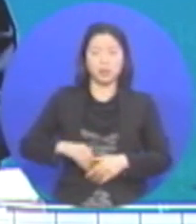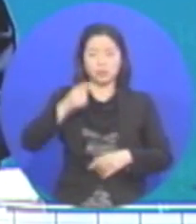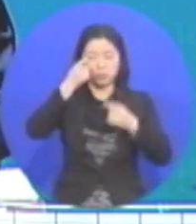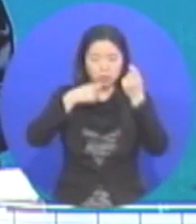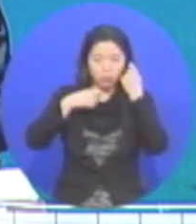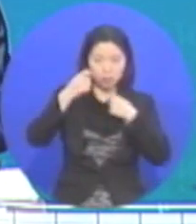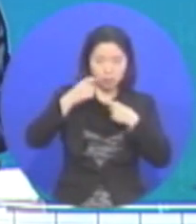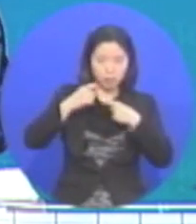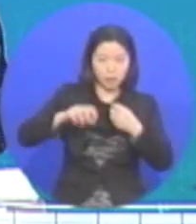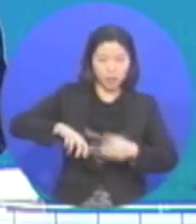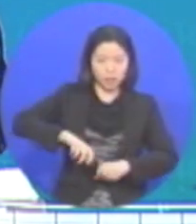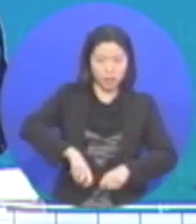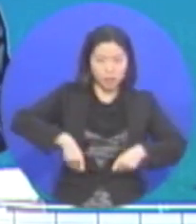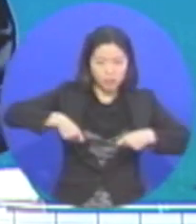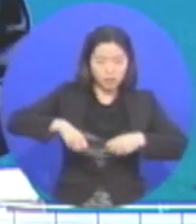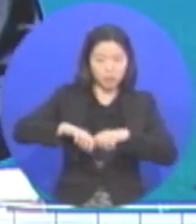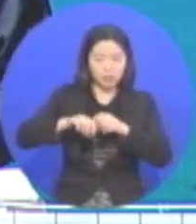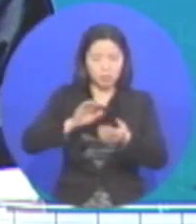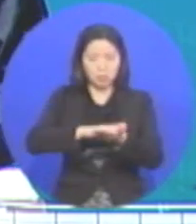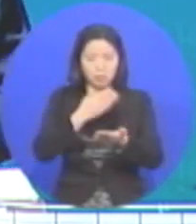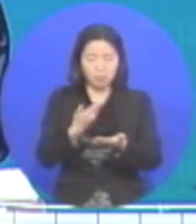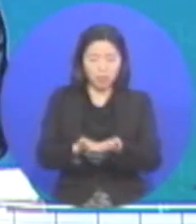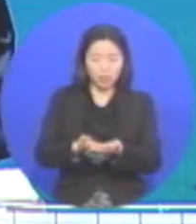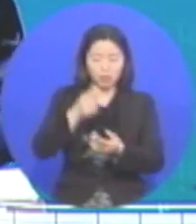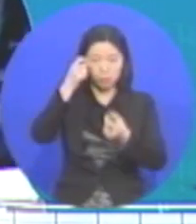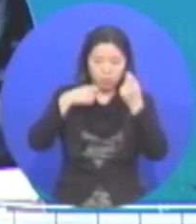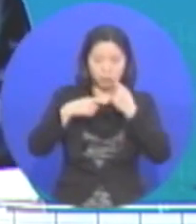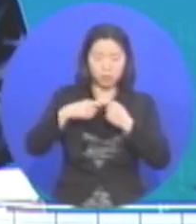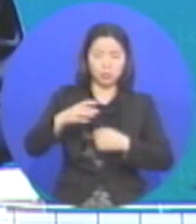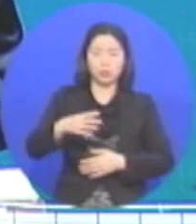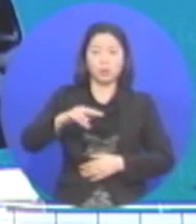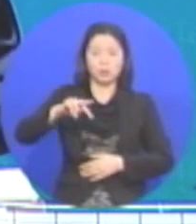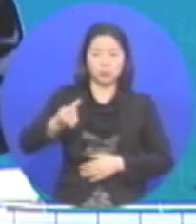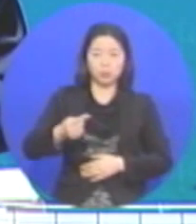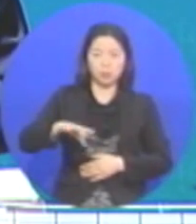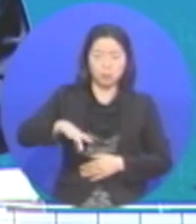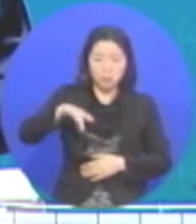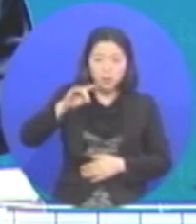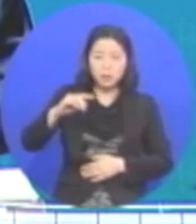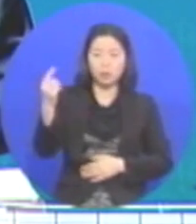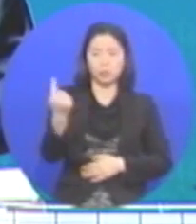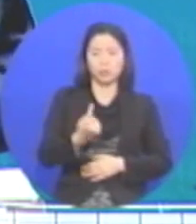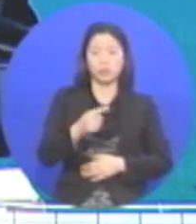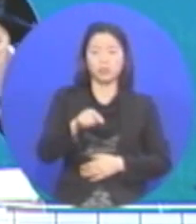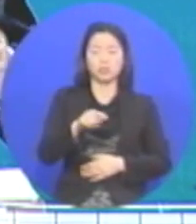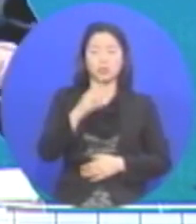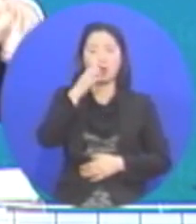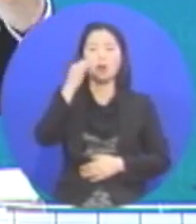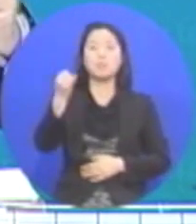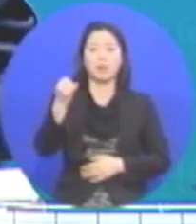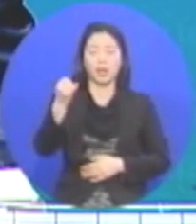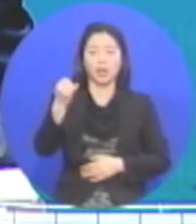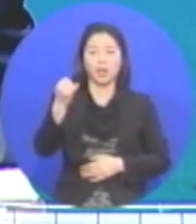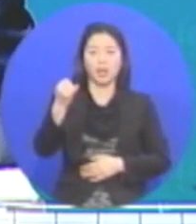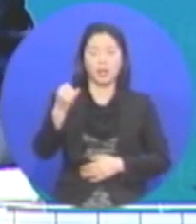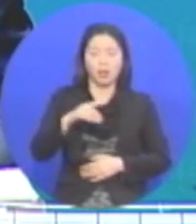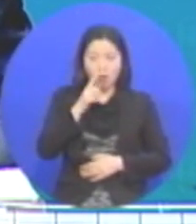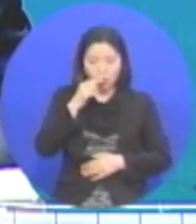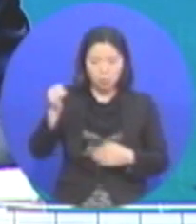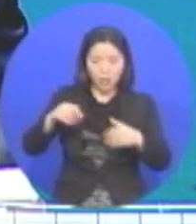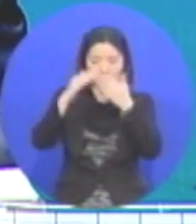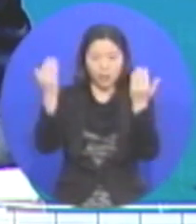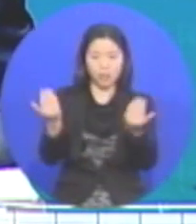불어도 몸이 아파 울어도 먼저 오는 응답은 엄마 잖아요 엄마가 다 해결해 주는